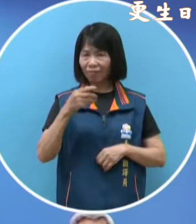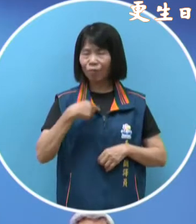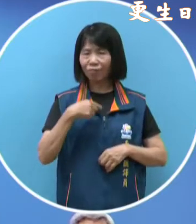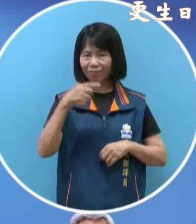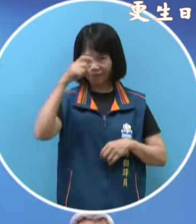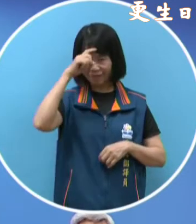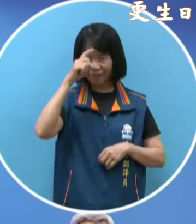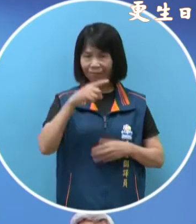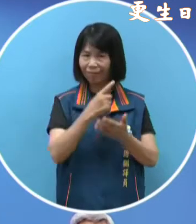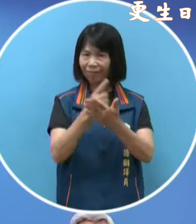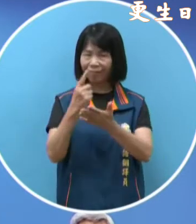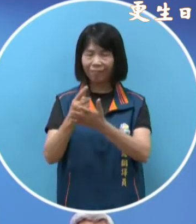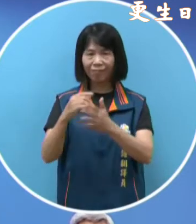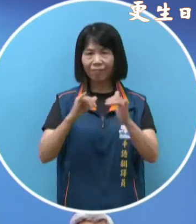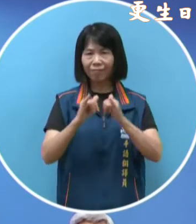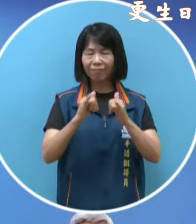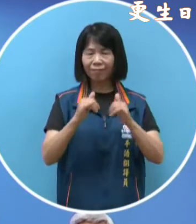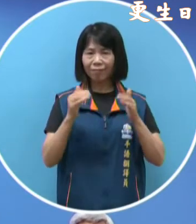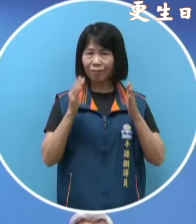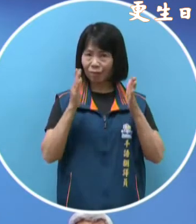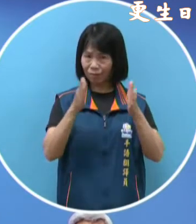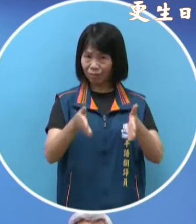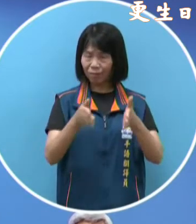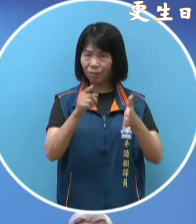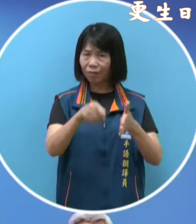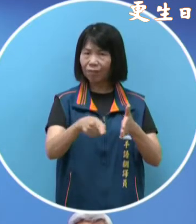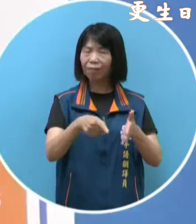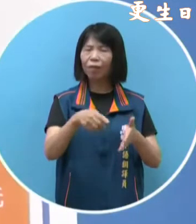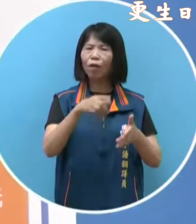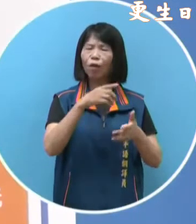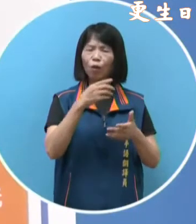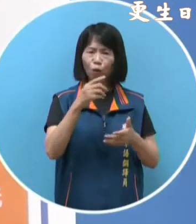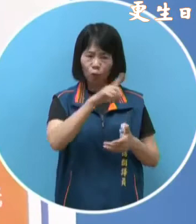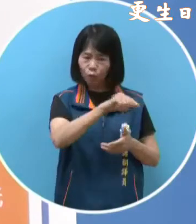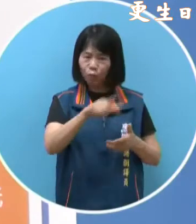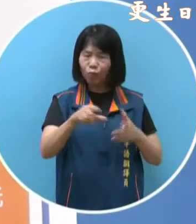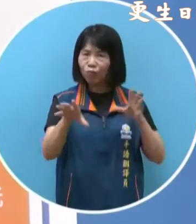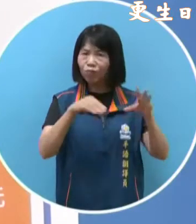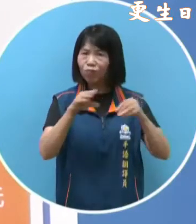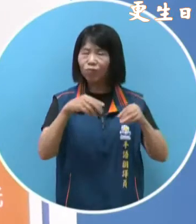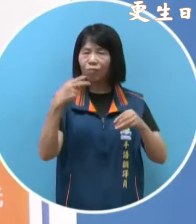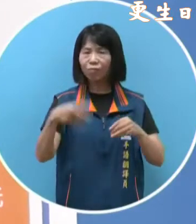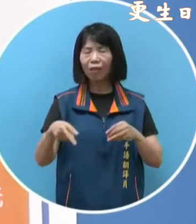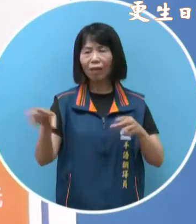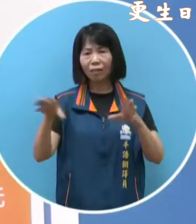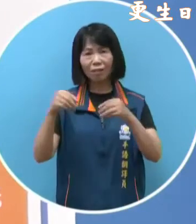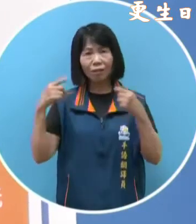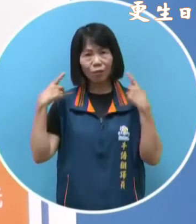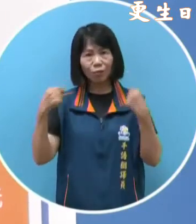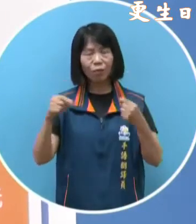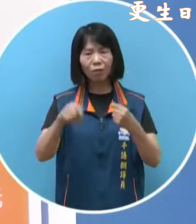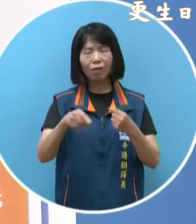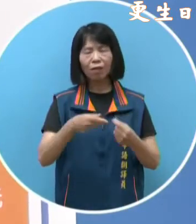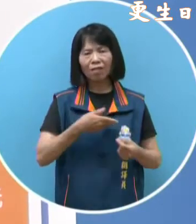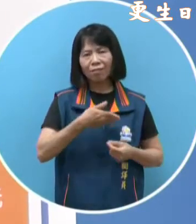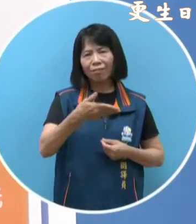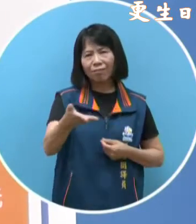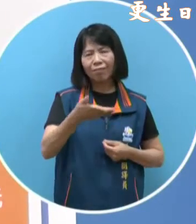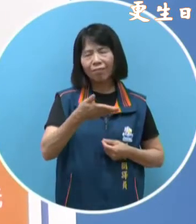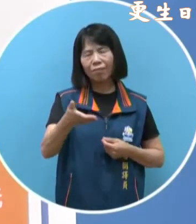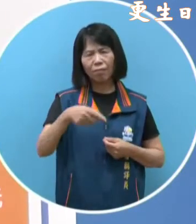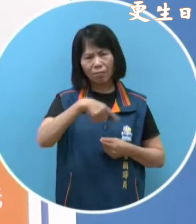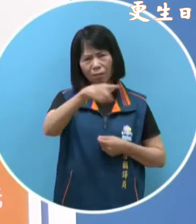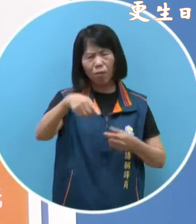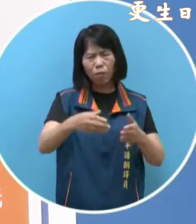望各位乡亲呢，对物资还有资源的一个运用哈，能够来让给优先有